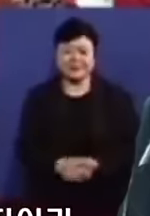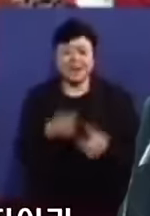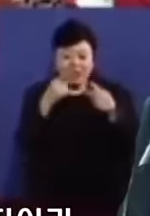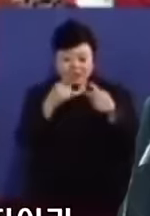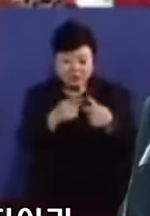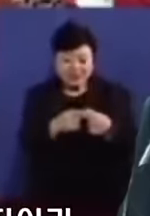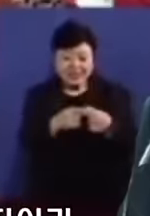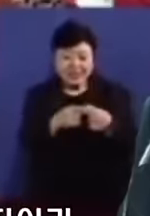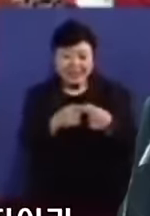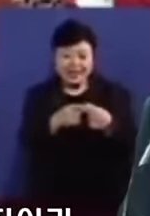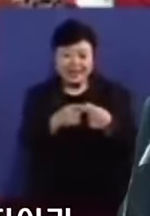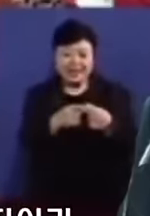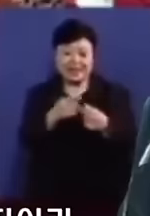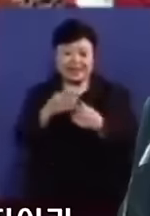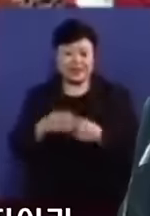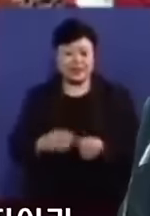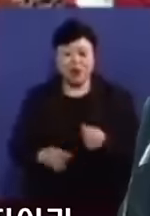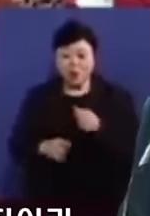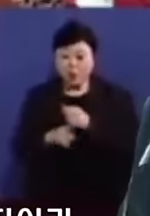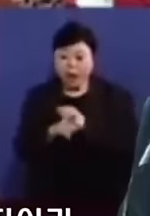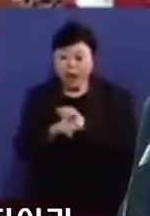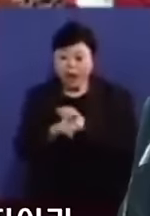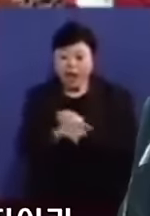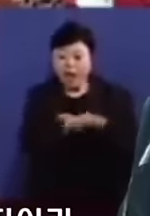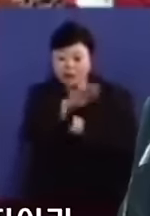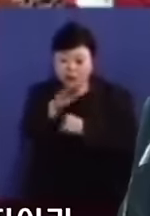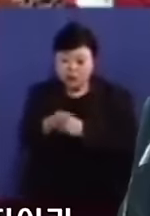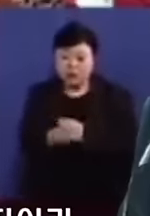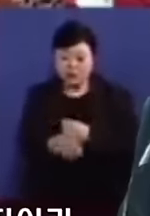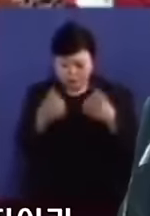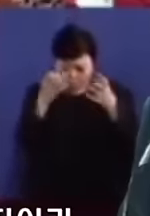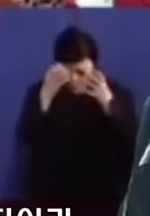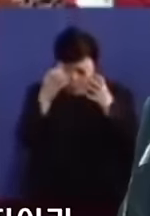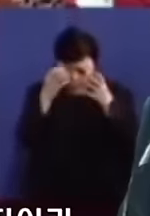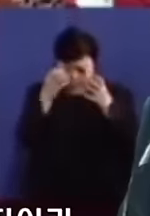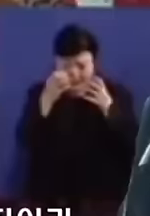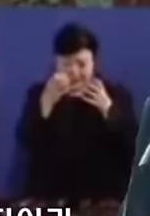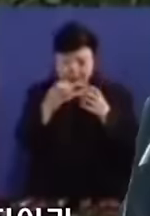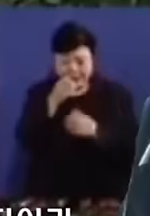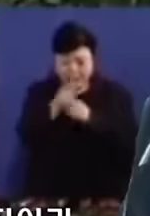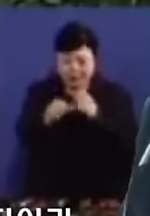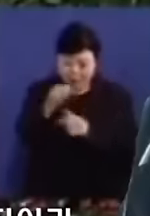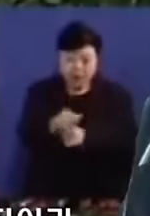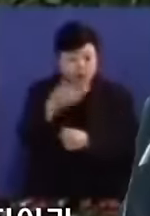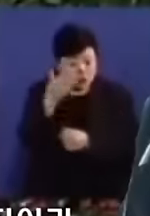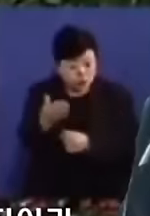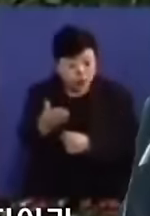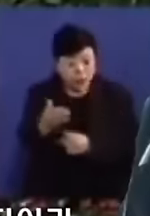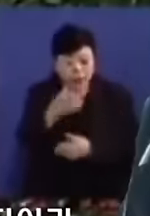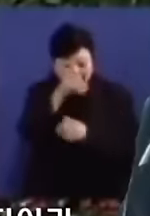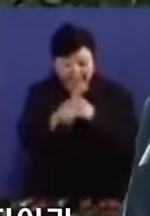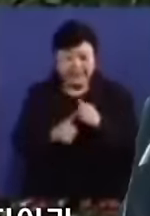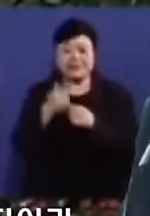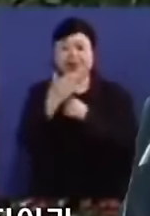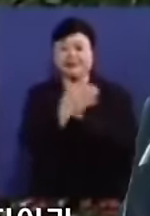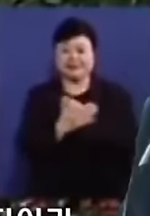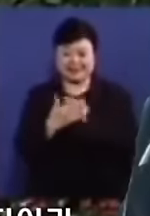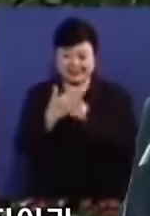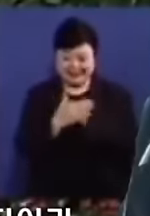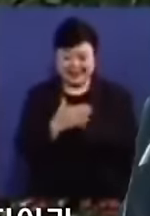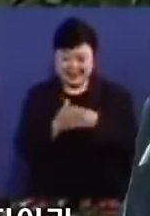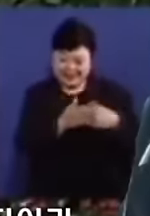첫째로, 왜 우리에게 고난을 하나님은 허락하시느냐 하면 하나님의 은혜를